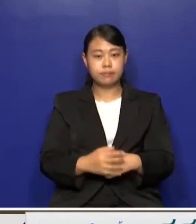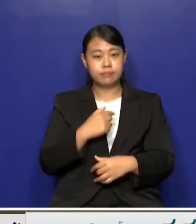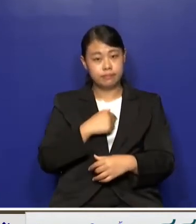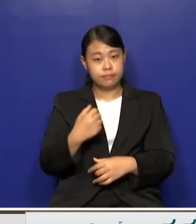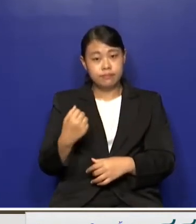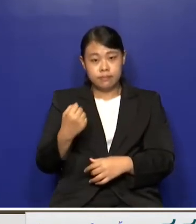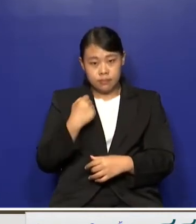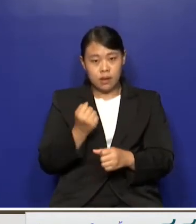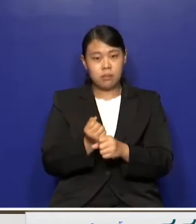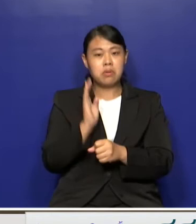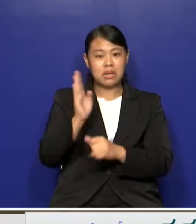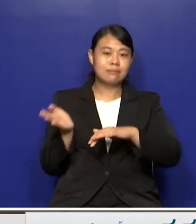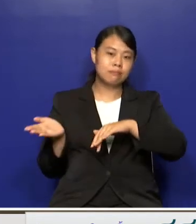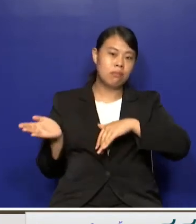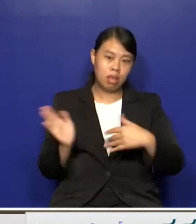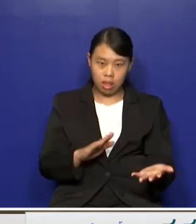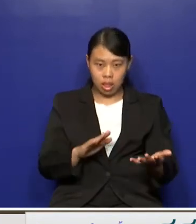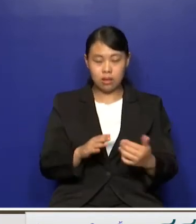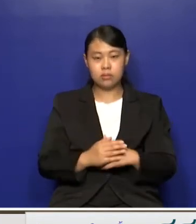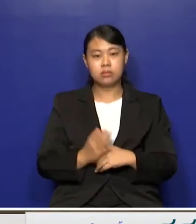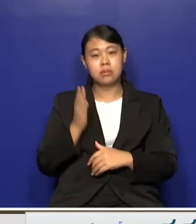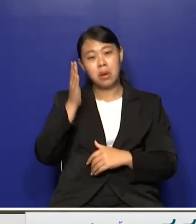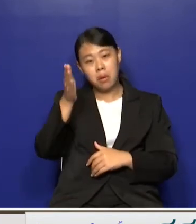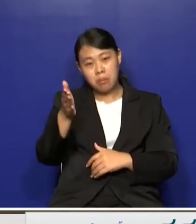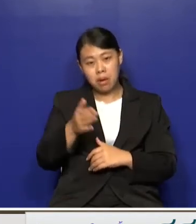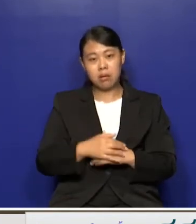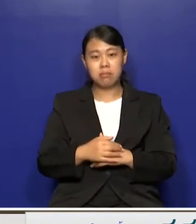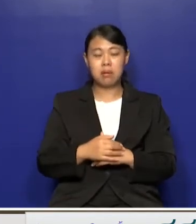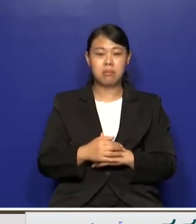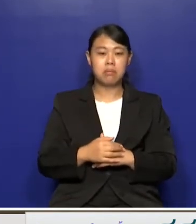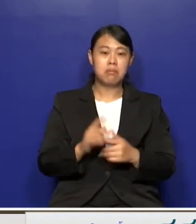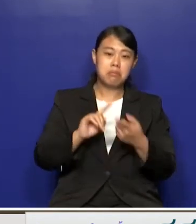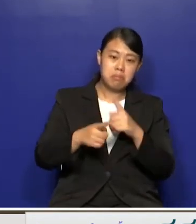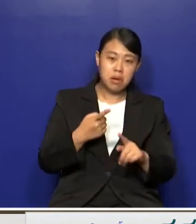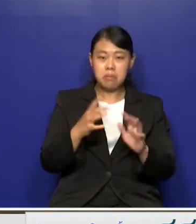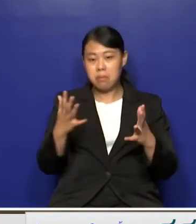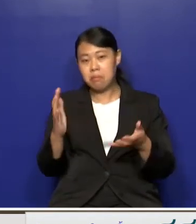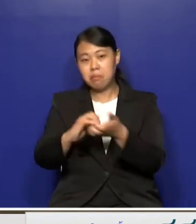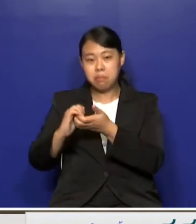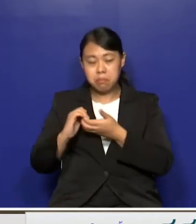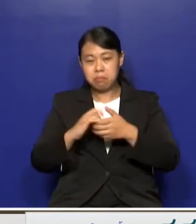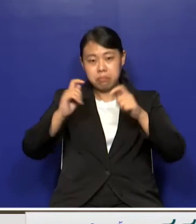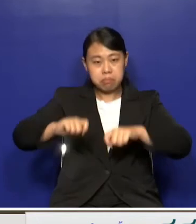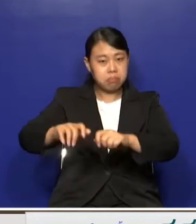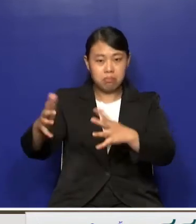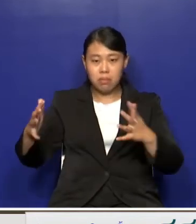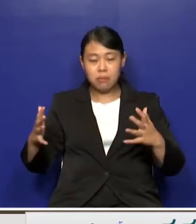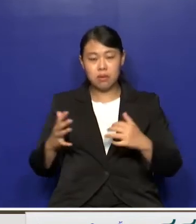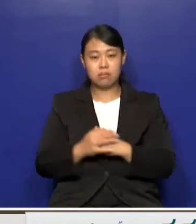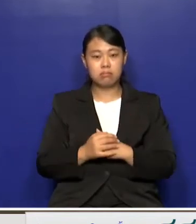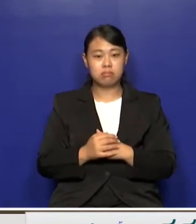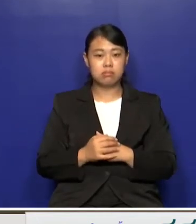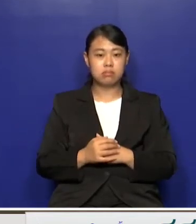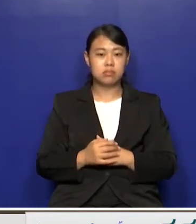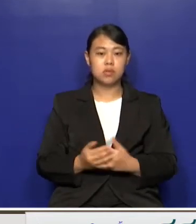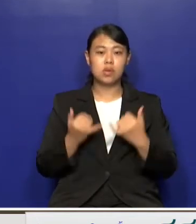บริษัทนี้ลมอลายแ่ต่อไปไมมใครเขาครบไม่มใครเขาทำธุรกิจร่มด้วยเพาวันนี้ผู้บริ